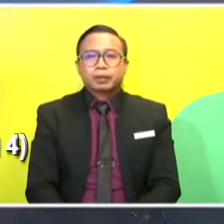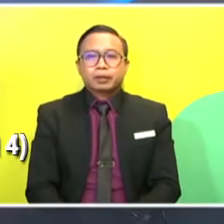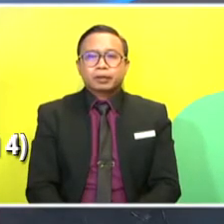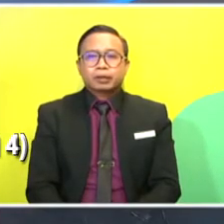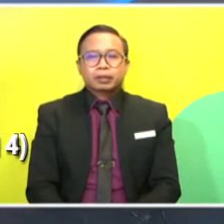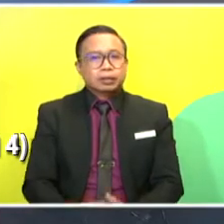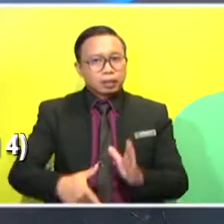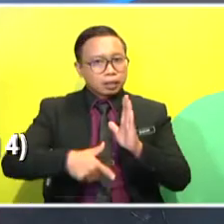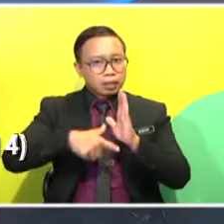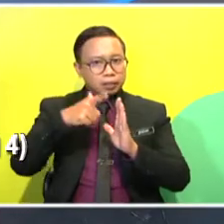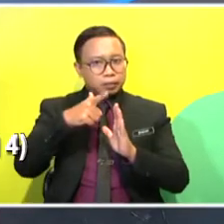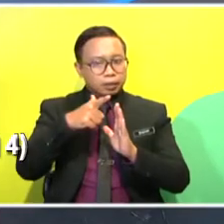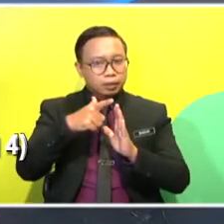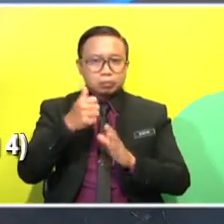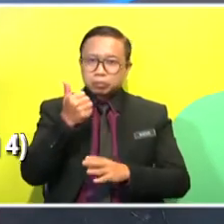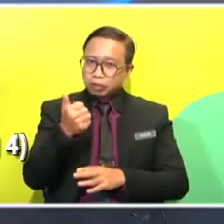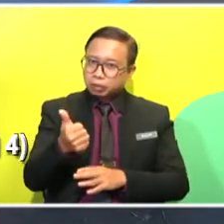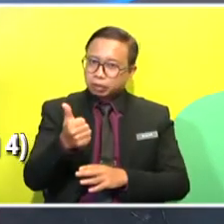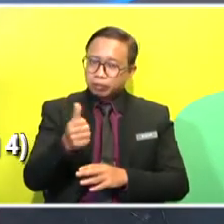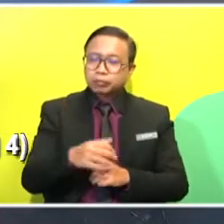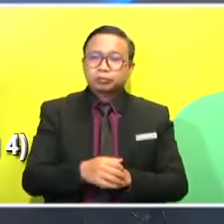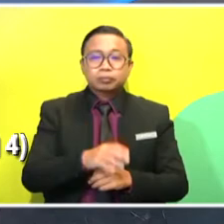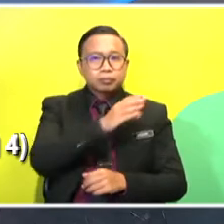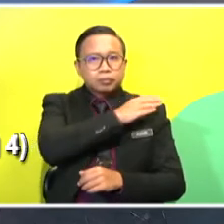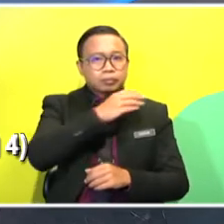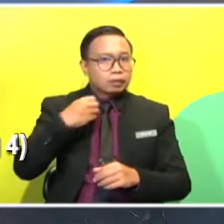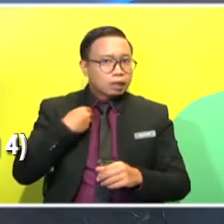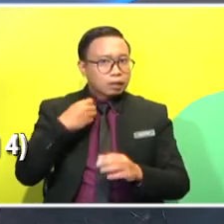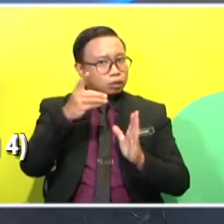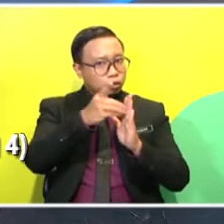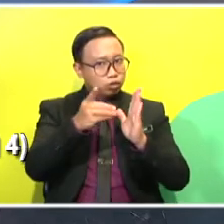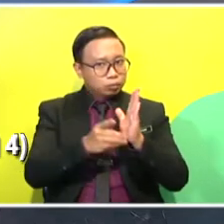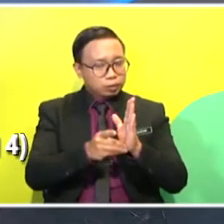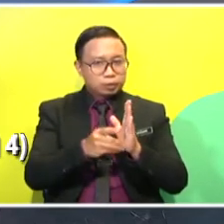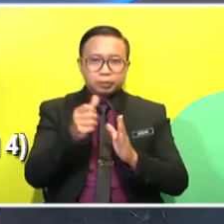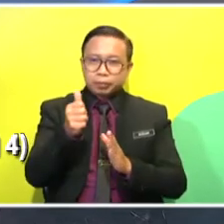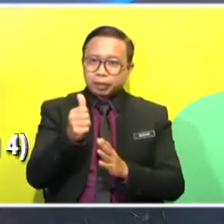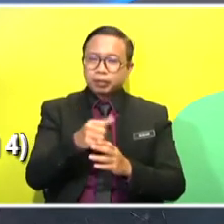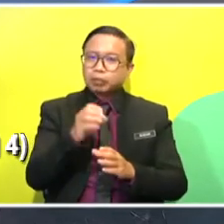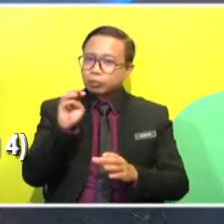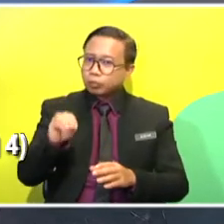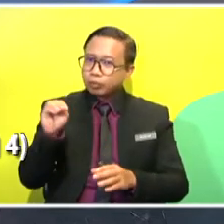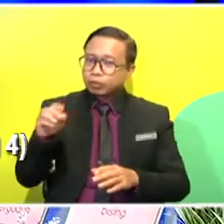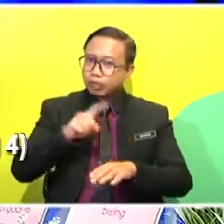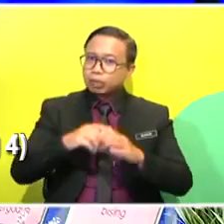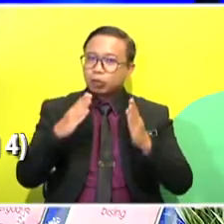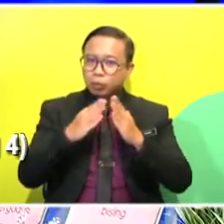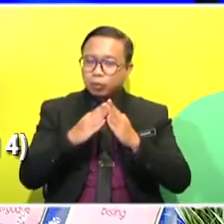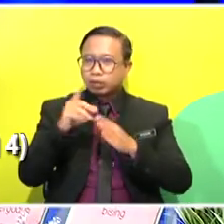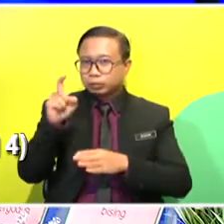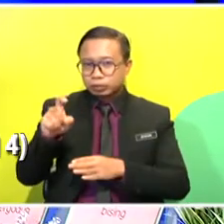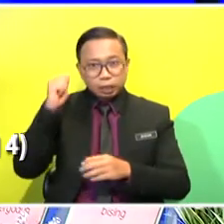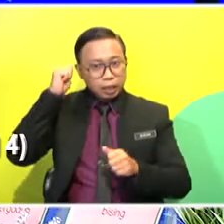yang lebih positif. Betul. Dan berdisiplin. Betul. Jadi murid-murid di rumah, kita perlu